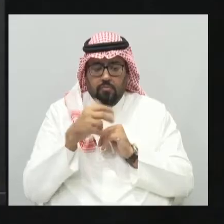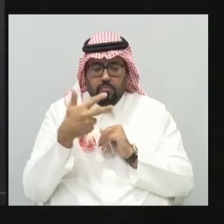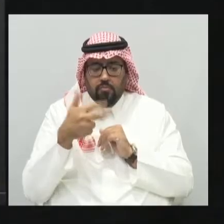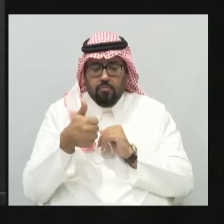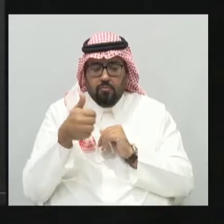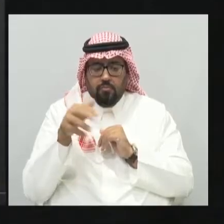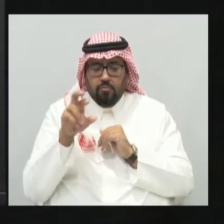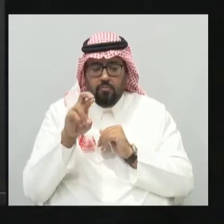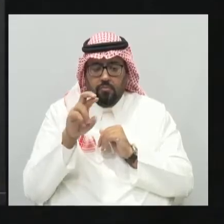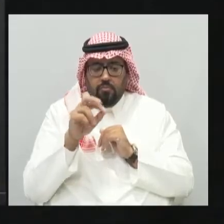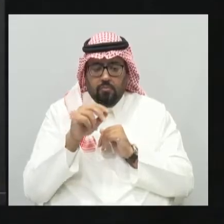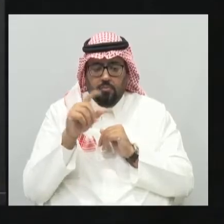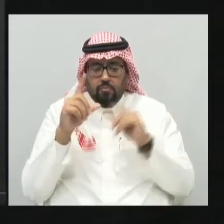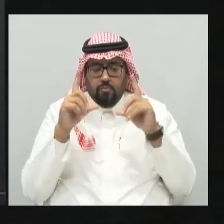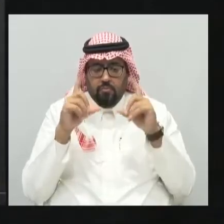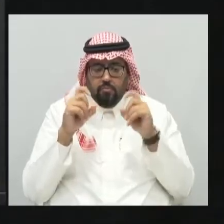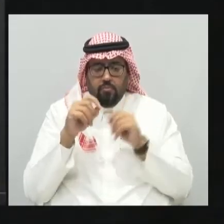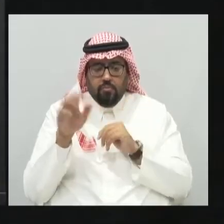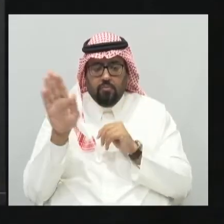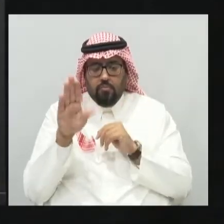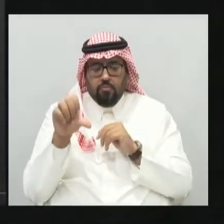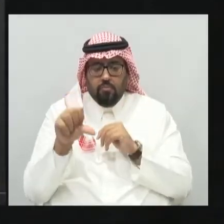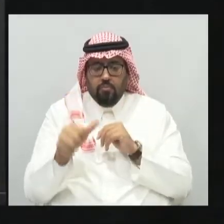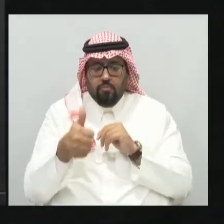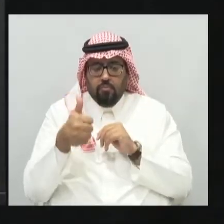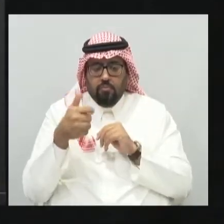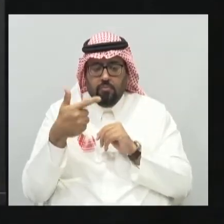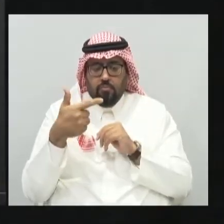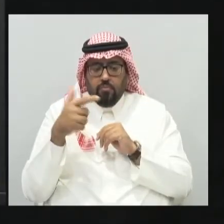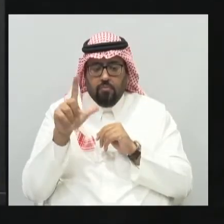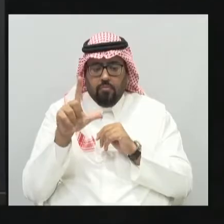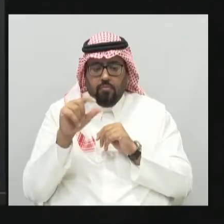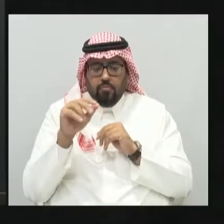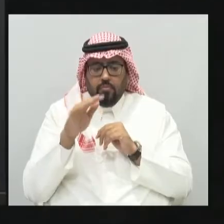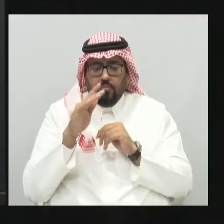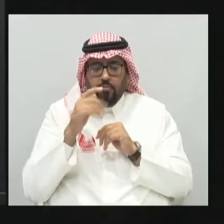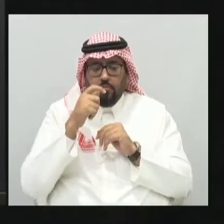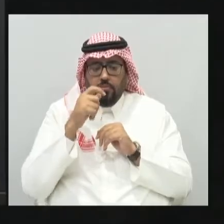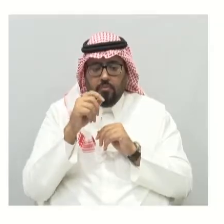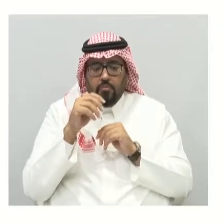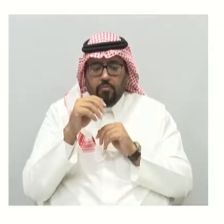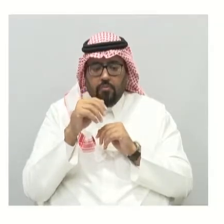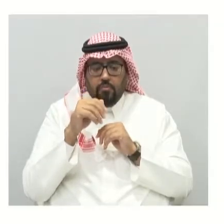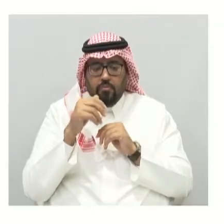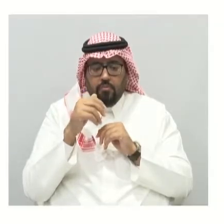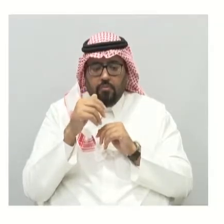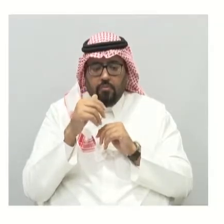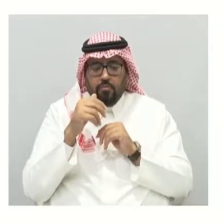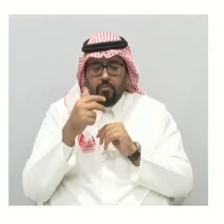اذا عندي بالصوره في سوائل وفي غازات طيب خلونا ناخذ السؤال الاول